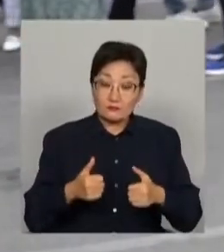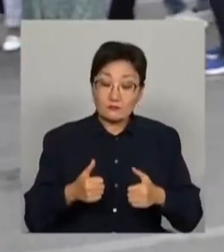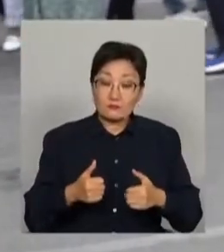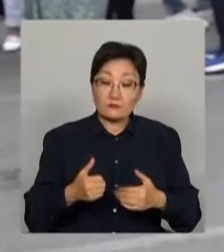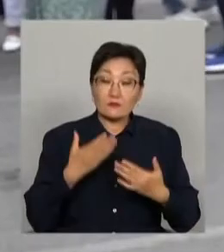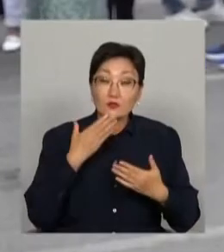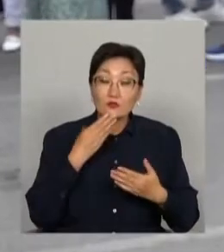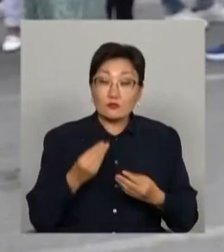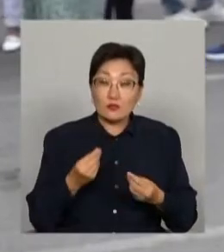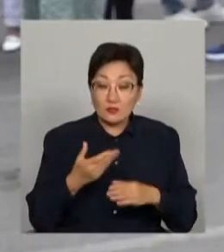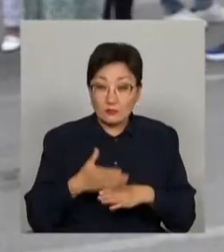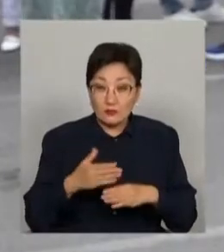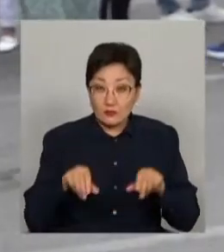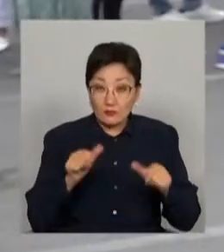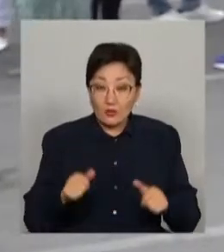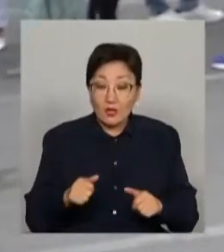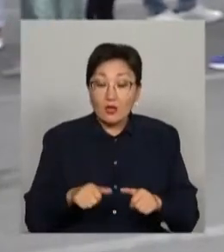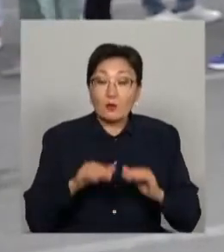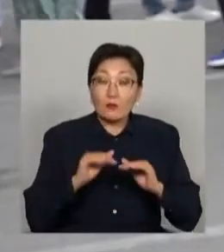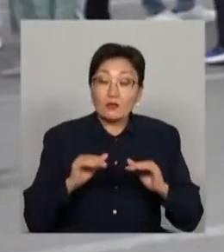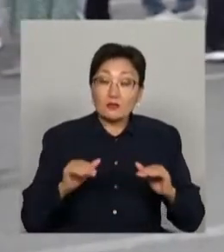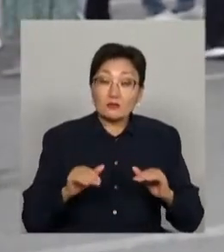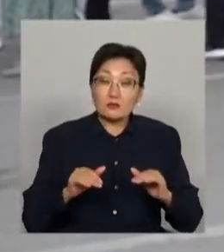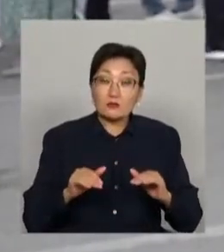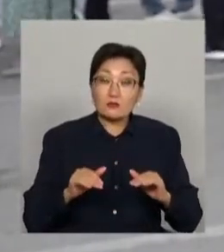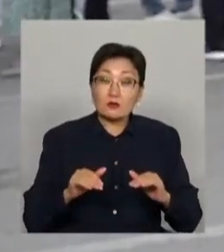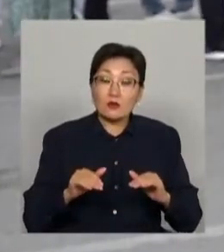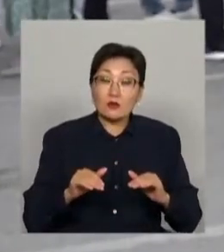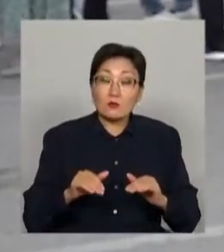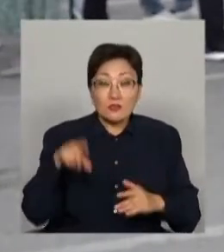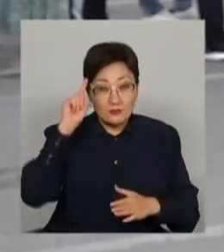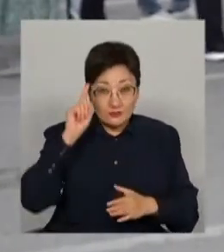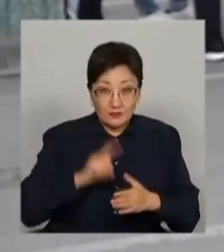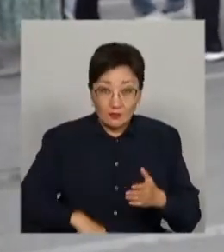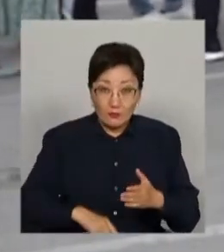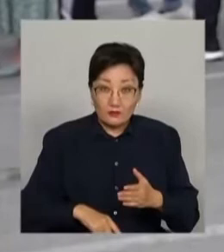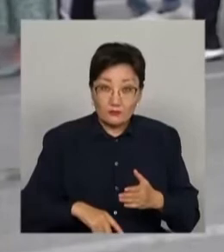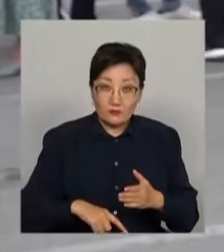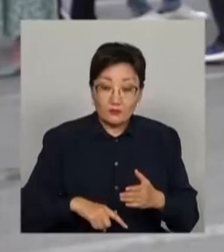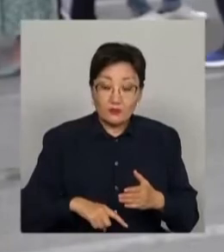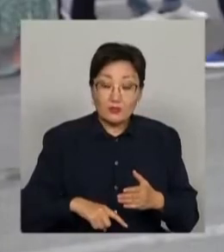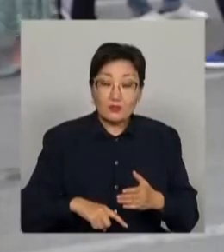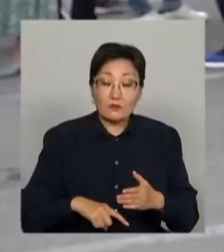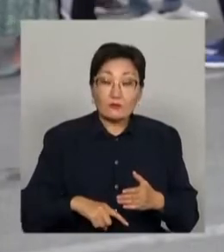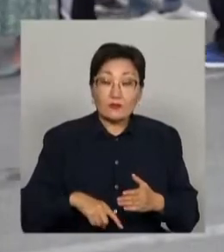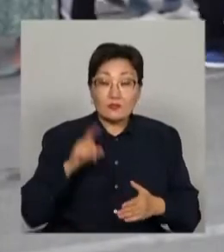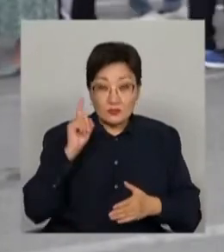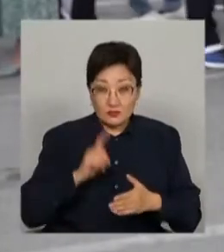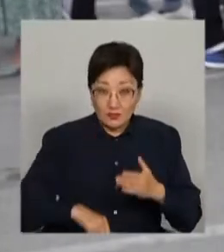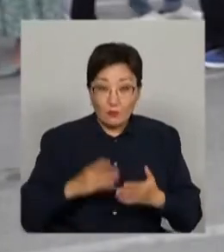өздері несие алып, жаққа балаларына өз шәкірттеріне сенім білдіріп, сенімді